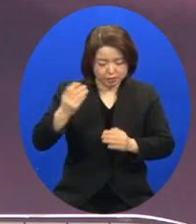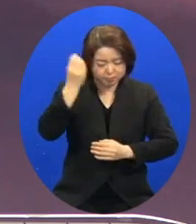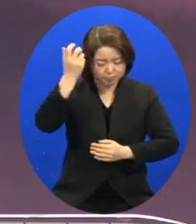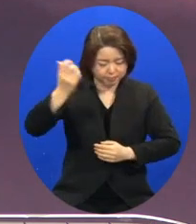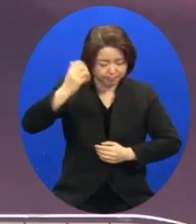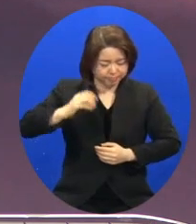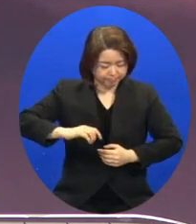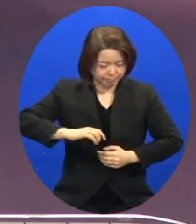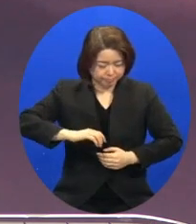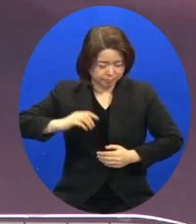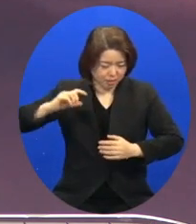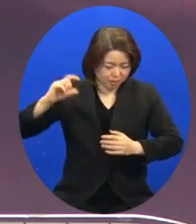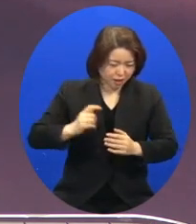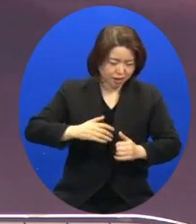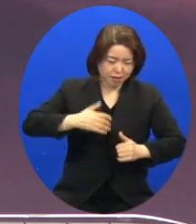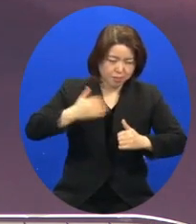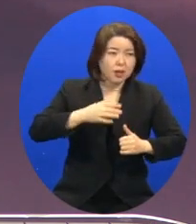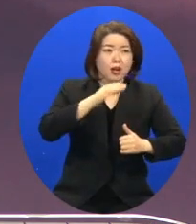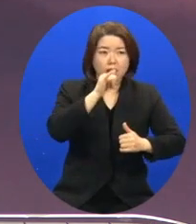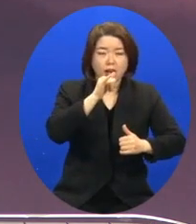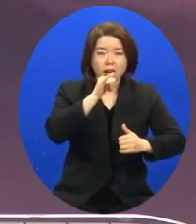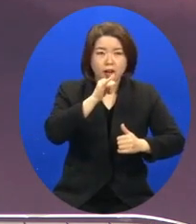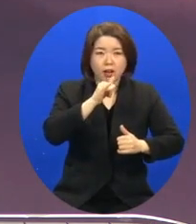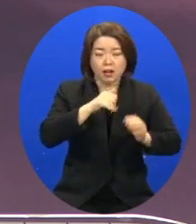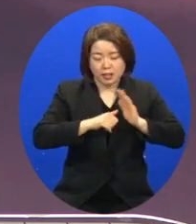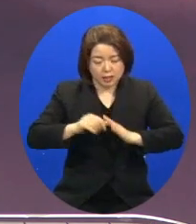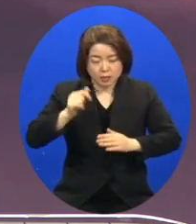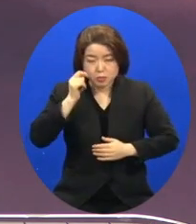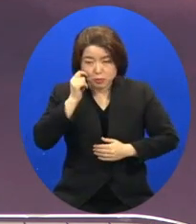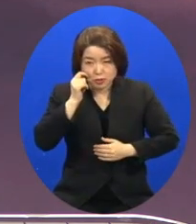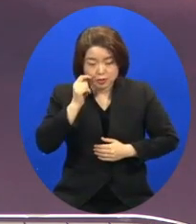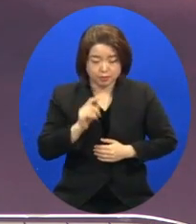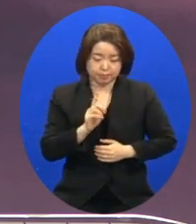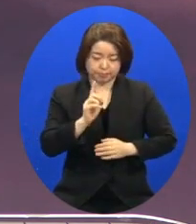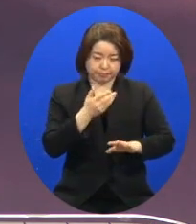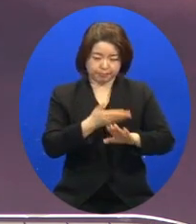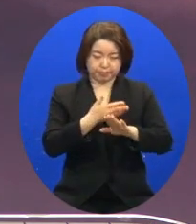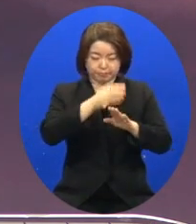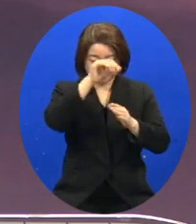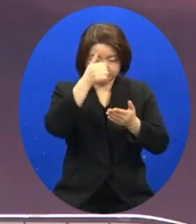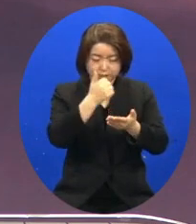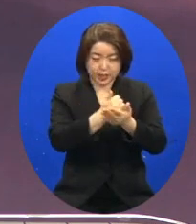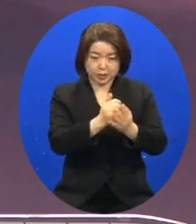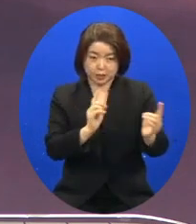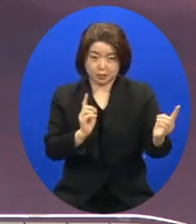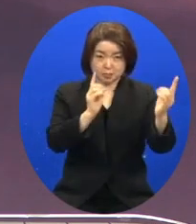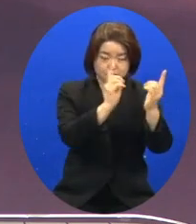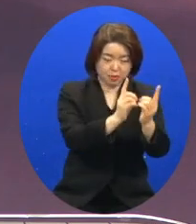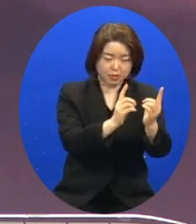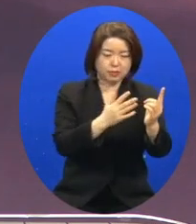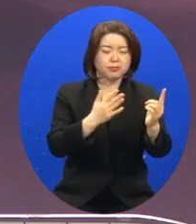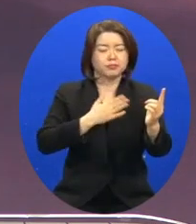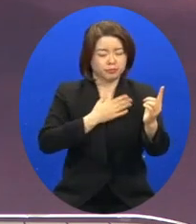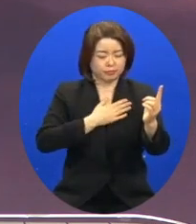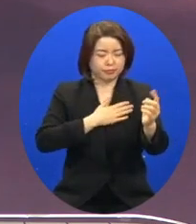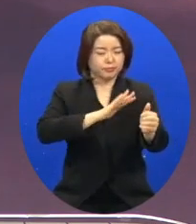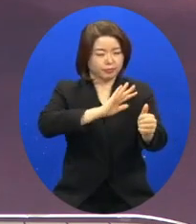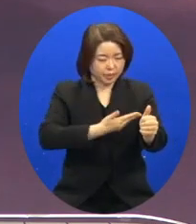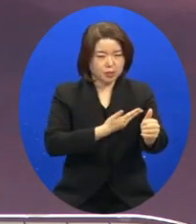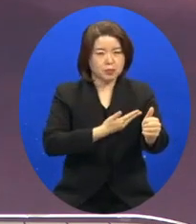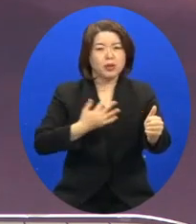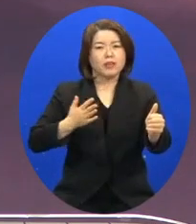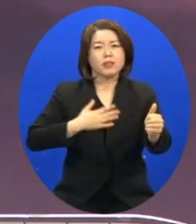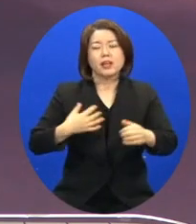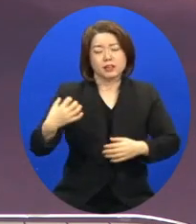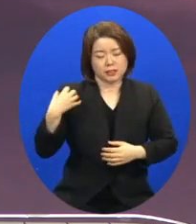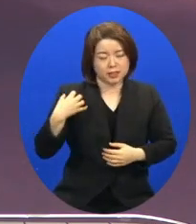없어서 장로님 한 분을 찾아갑니다. 그리고 내가 잘못했어요. 다 나 때문이에요.